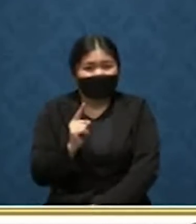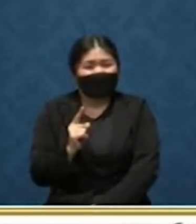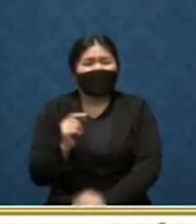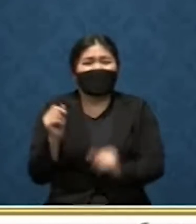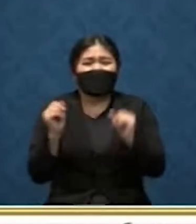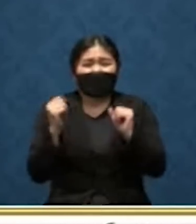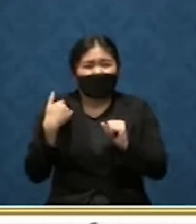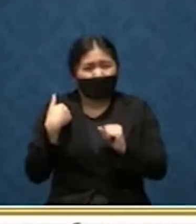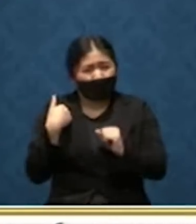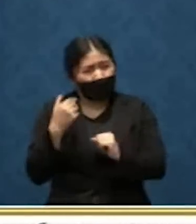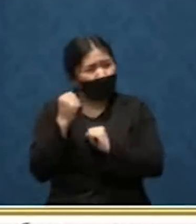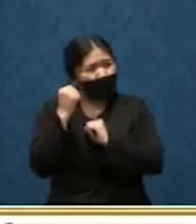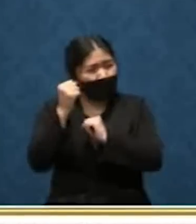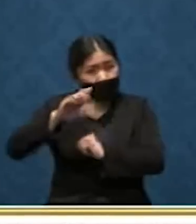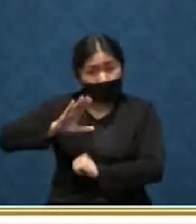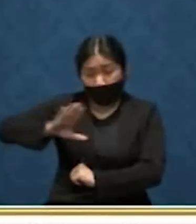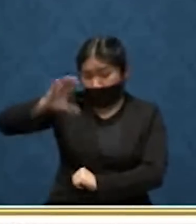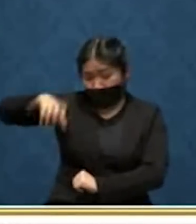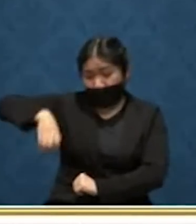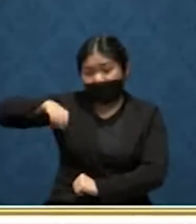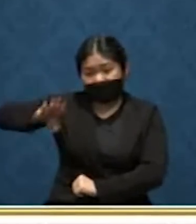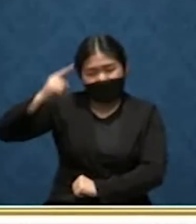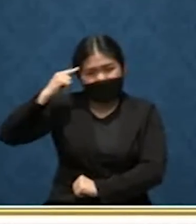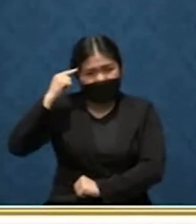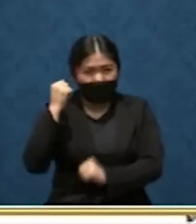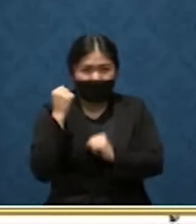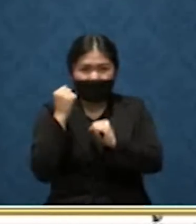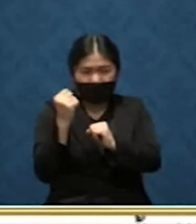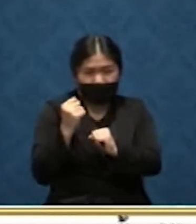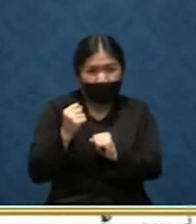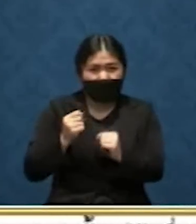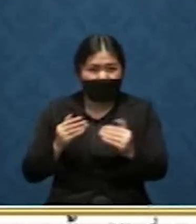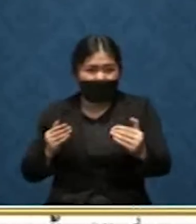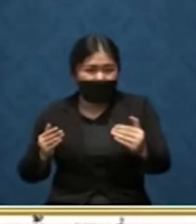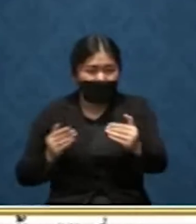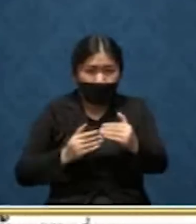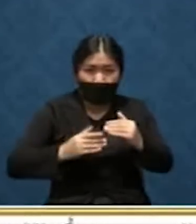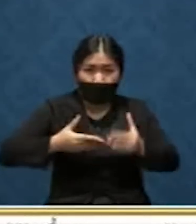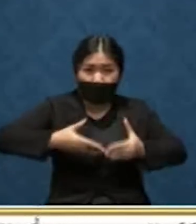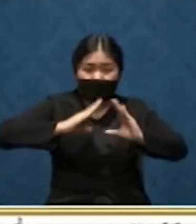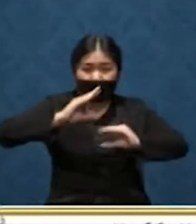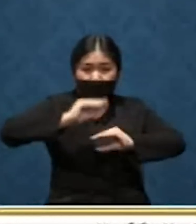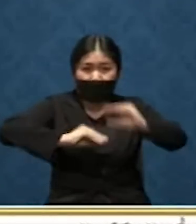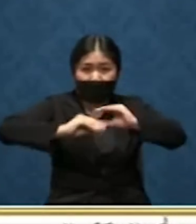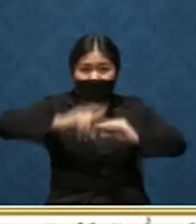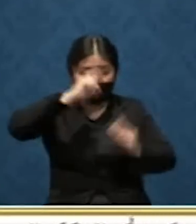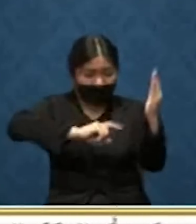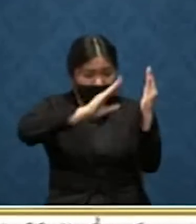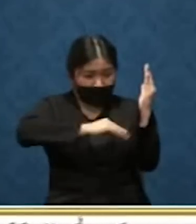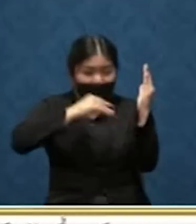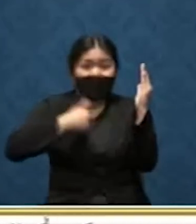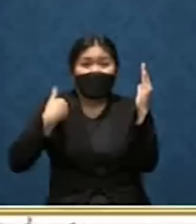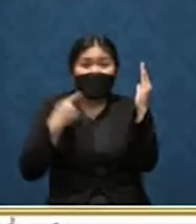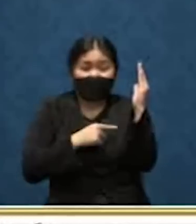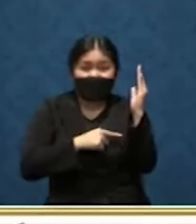เราได้เห็นความพยายามของบริษัทนี้ในการลกคืบเข้ามาตั้งโครงการในประเทศไยทั้ง